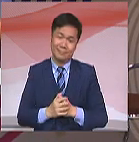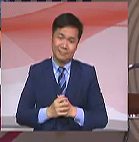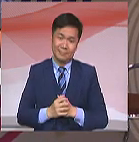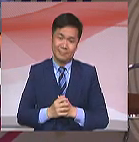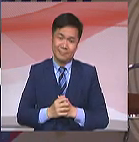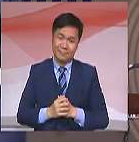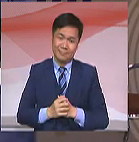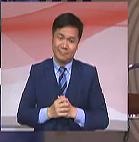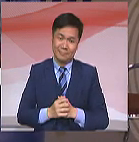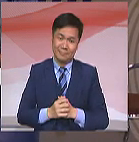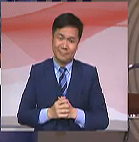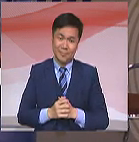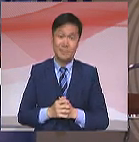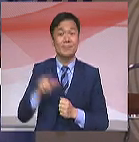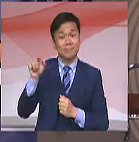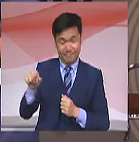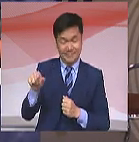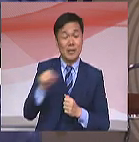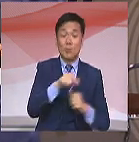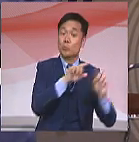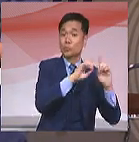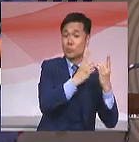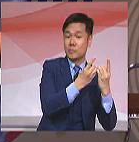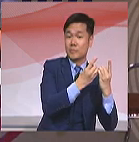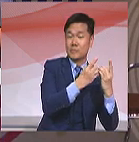Itu untuk murid-murid sekolah rendah.